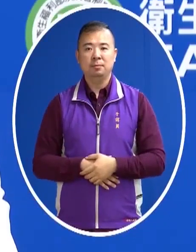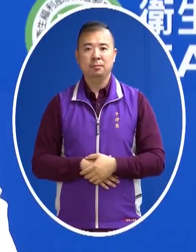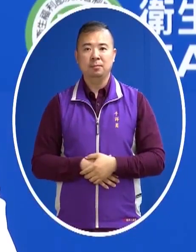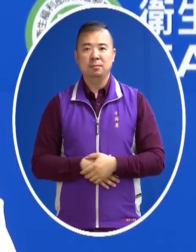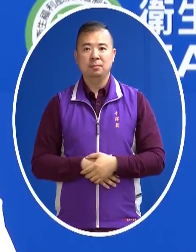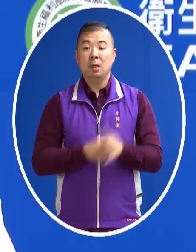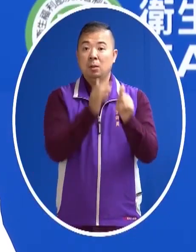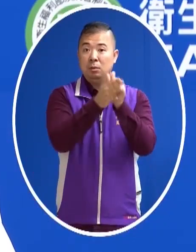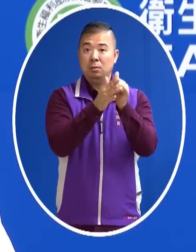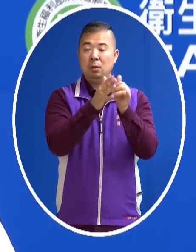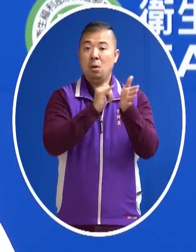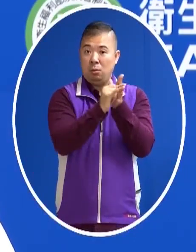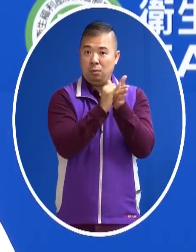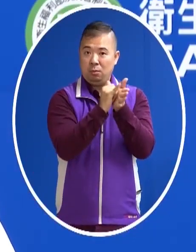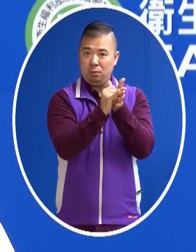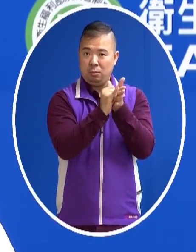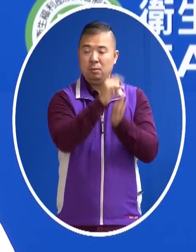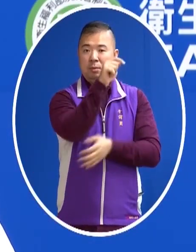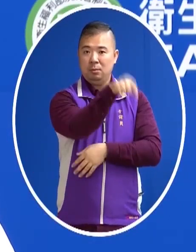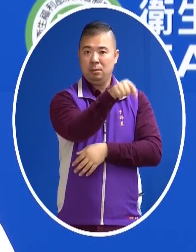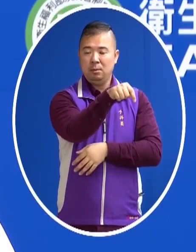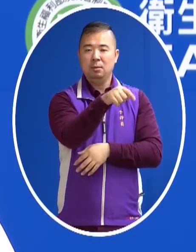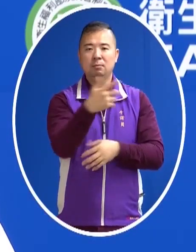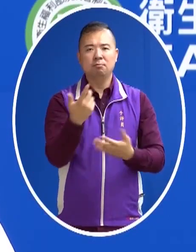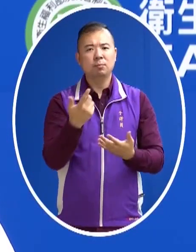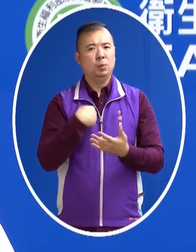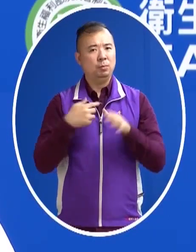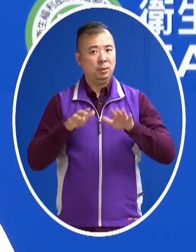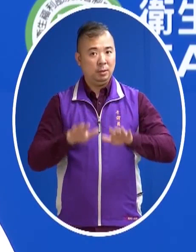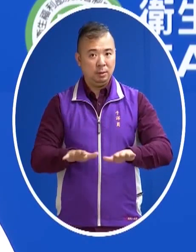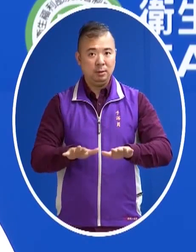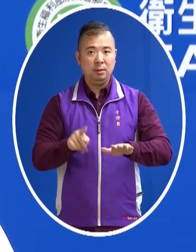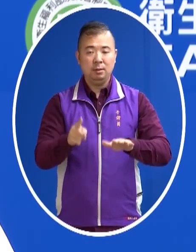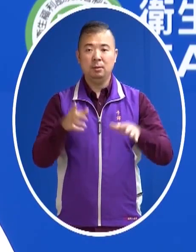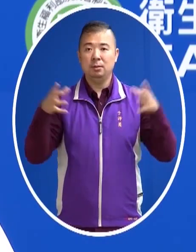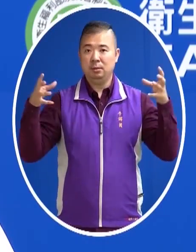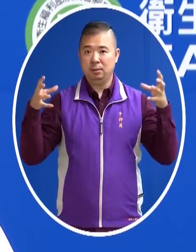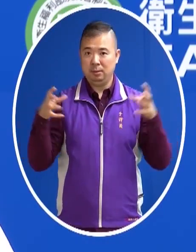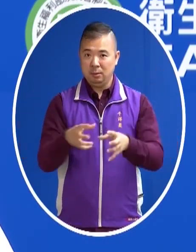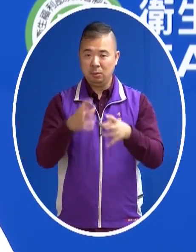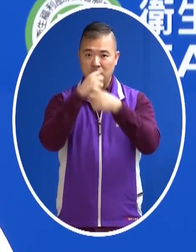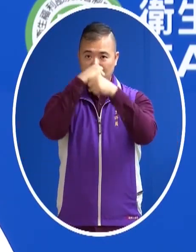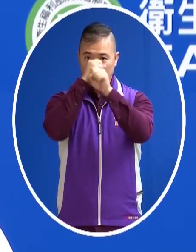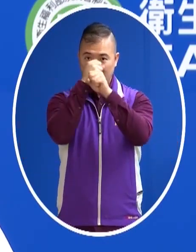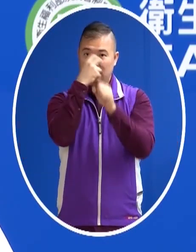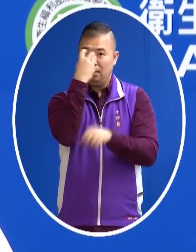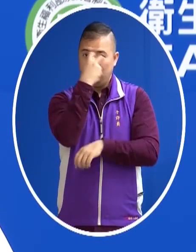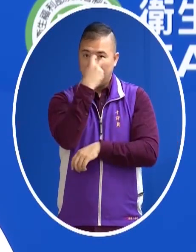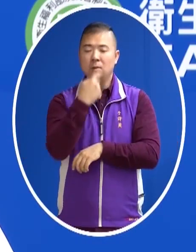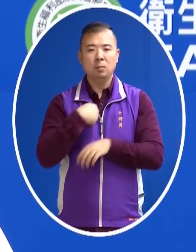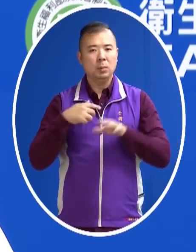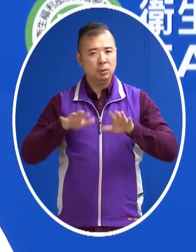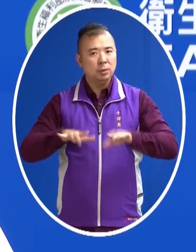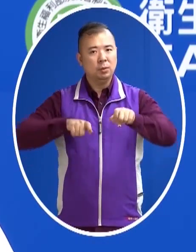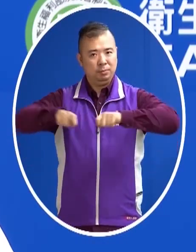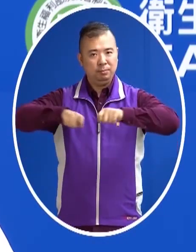在纽约的这一方面哈，那目前我们对集中检疫哈是有在做思